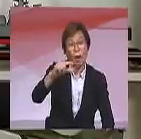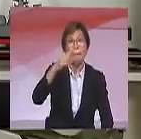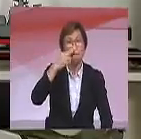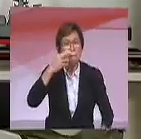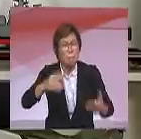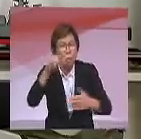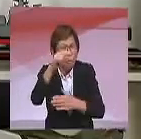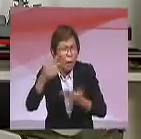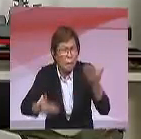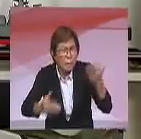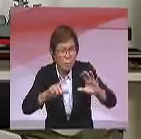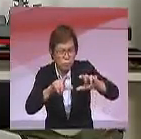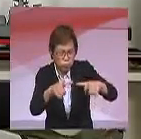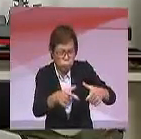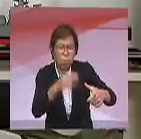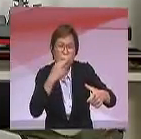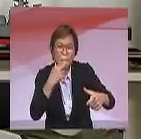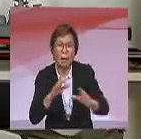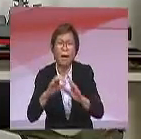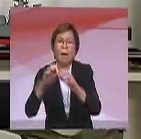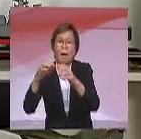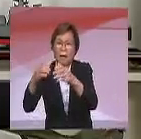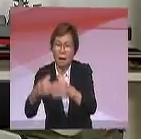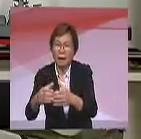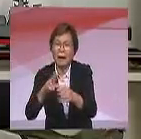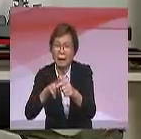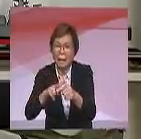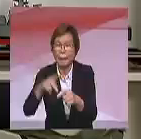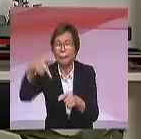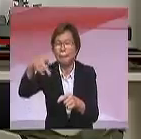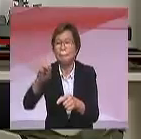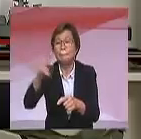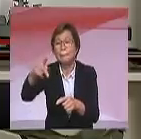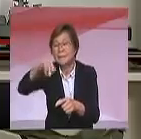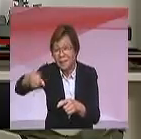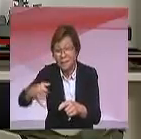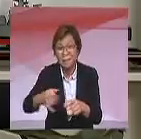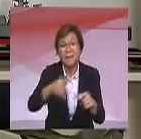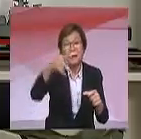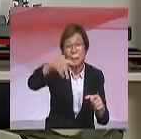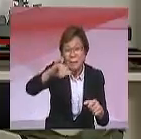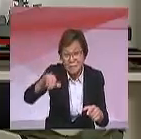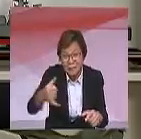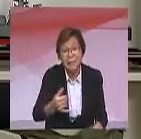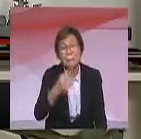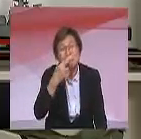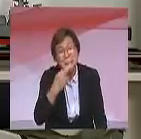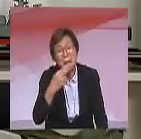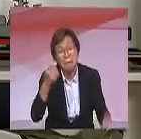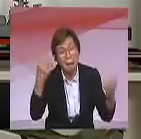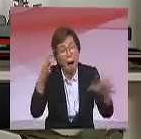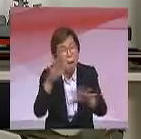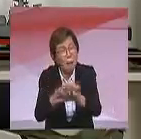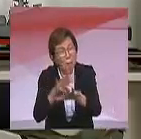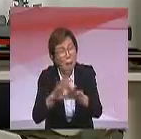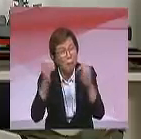merah. Kelang, Petaling. Petaling dah jadi kawasan merah sepenuhnya. Banyak dah ratus